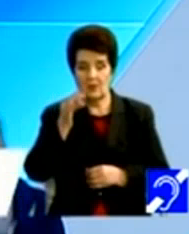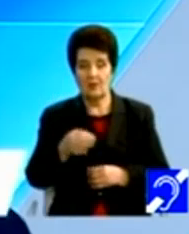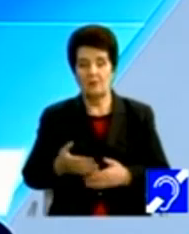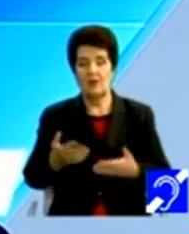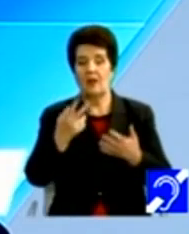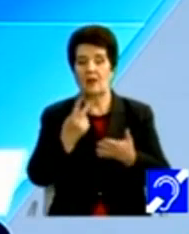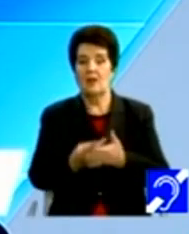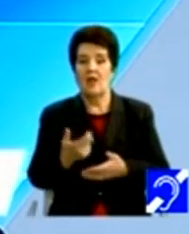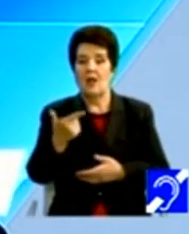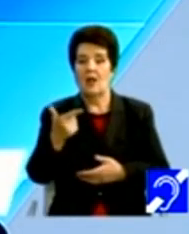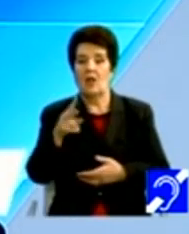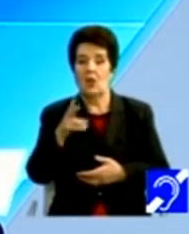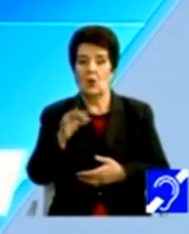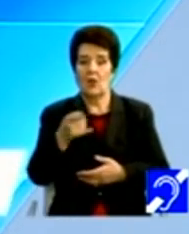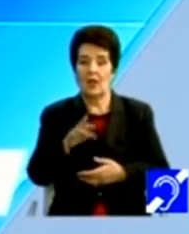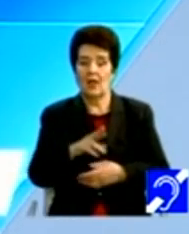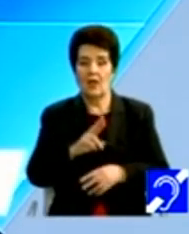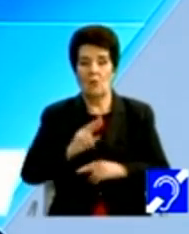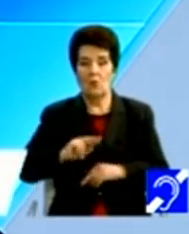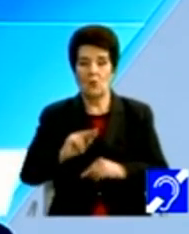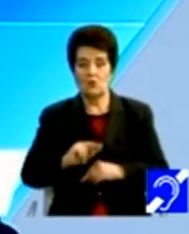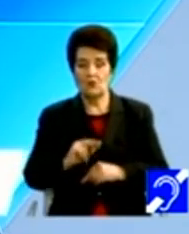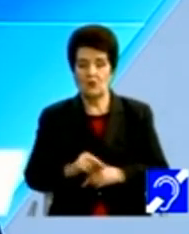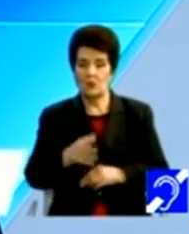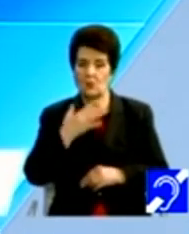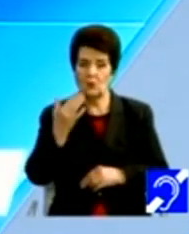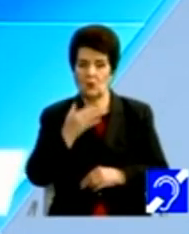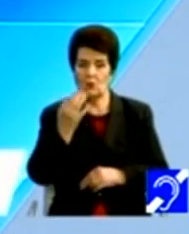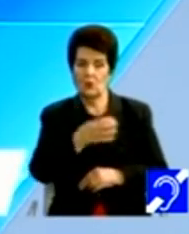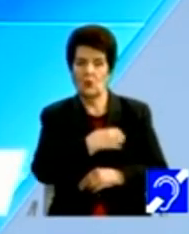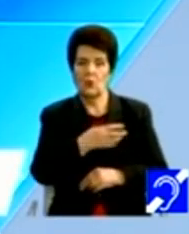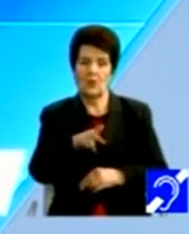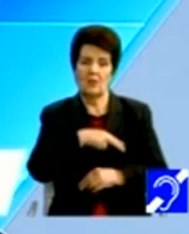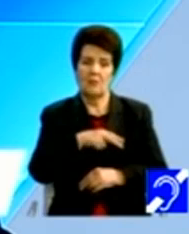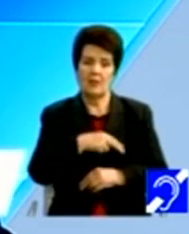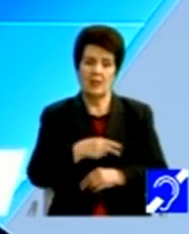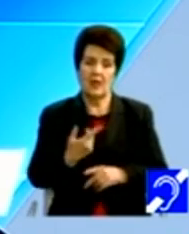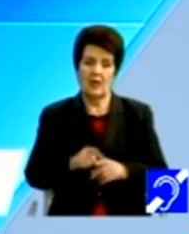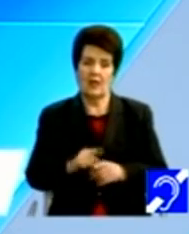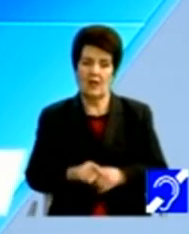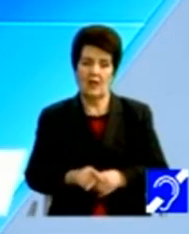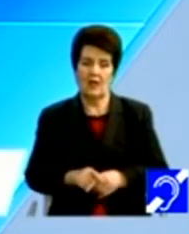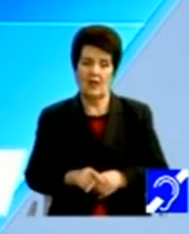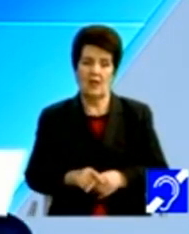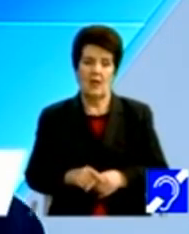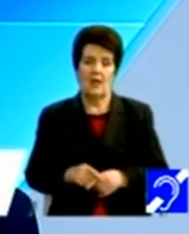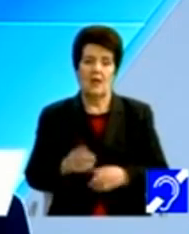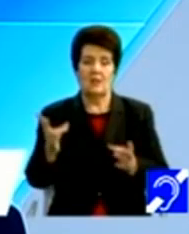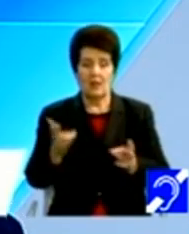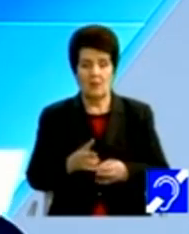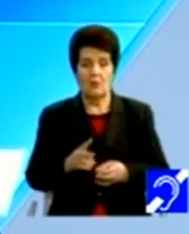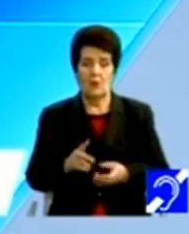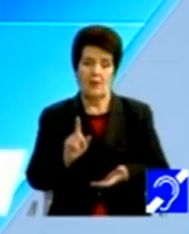cu gloria muncii și multe, multe alte ordine și medalii care le trebuiesc meritate.